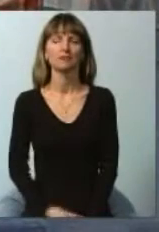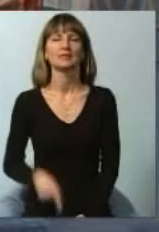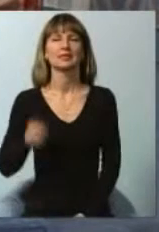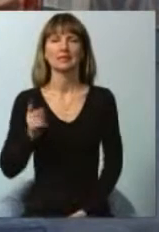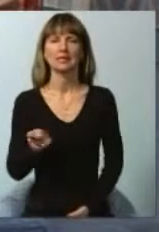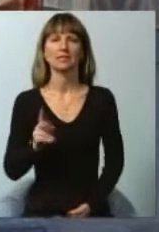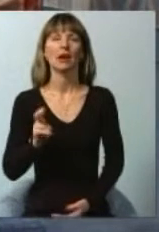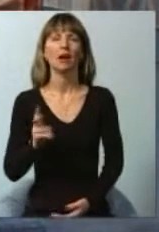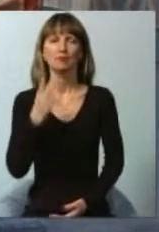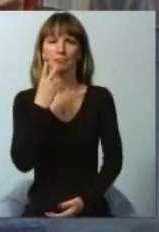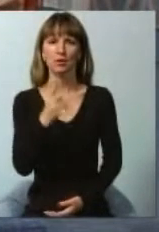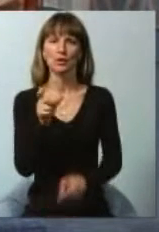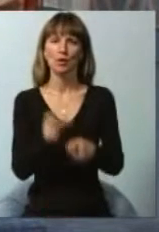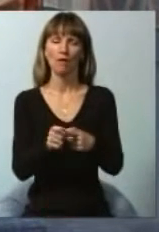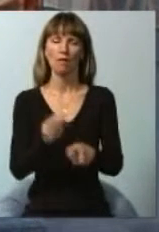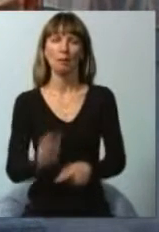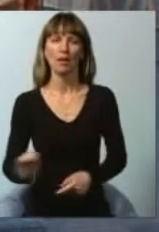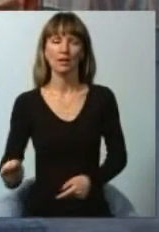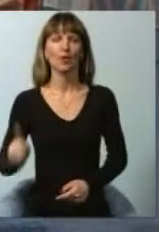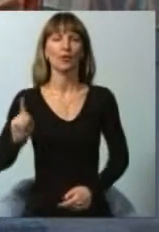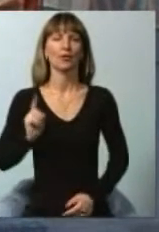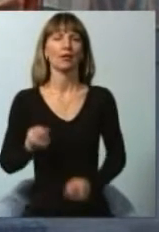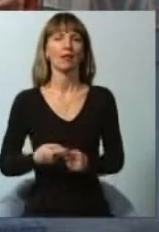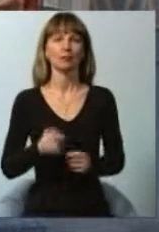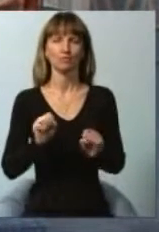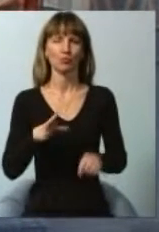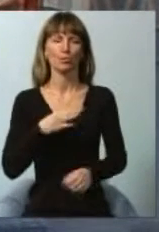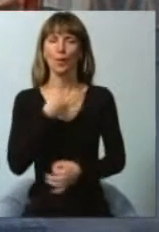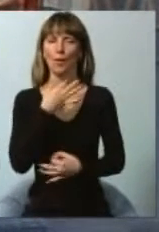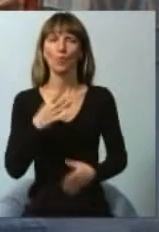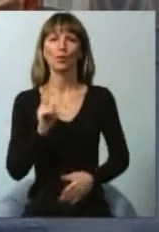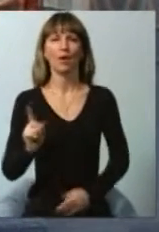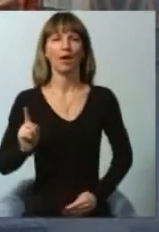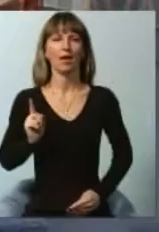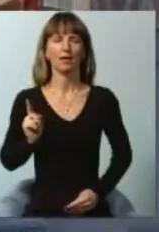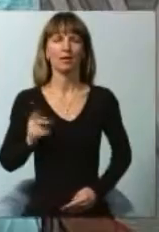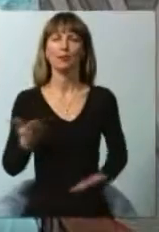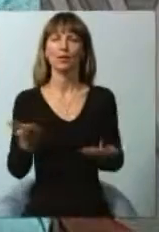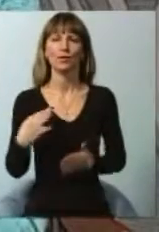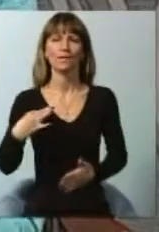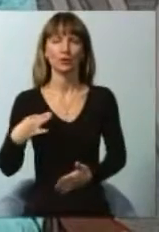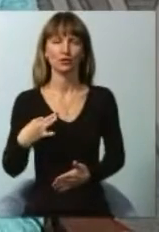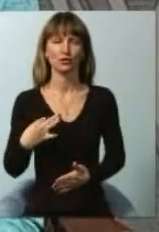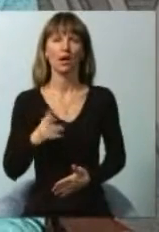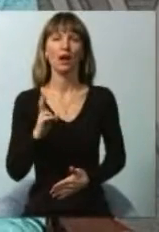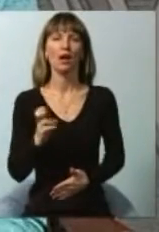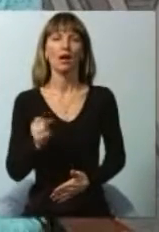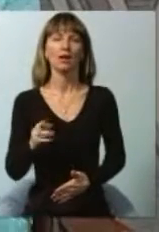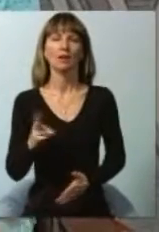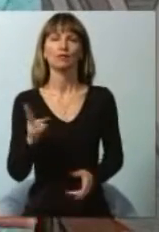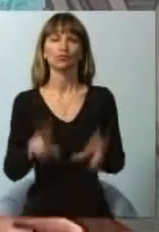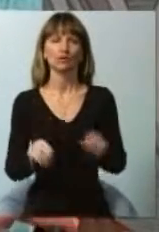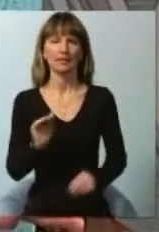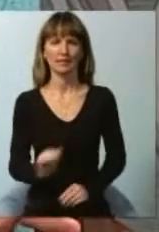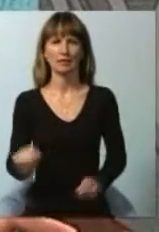Дійсно, як бачимо, словами «малечі», «охоронці» – це будь-хто може бути, хто охороняє якусь певну річ. До речі, Катю, а як ти вважаєш,